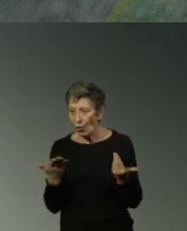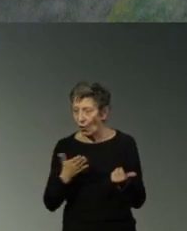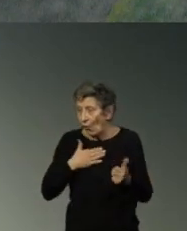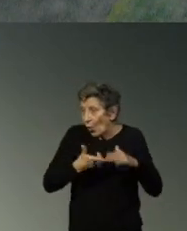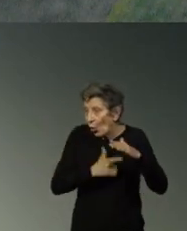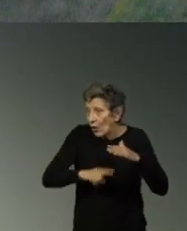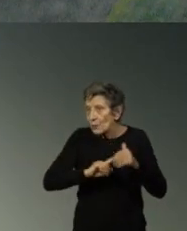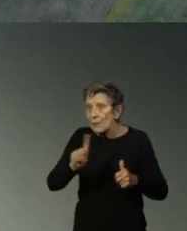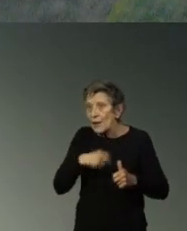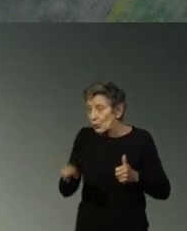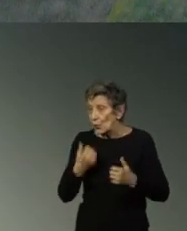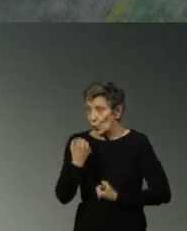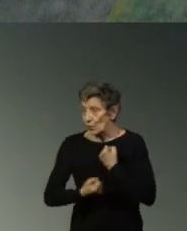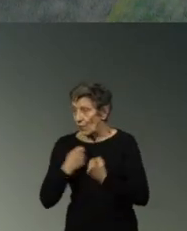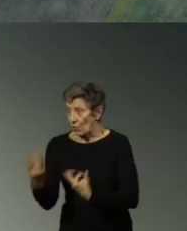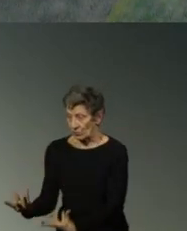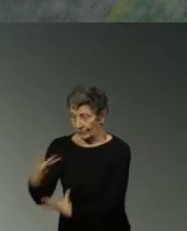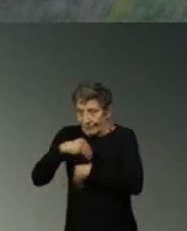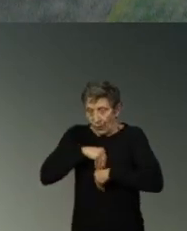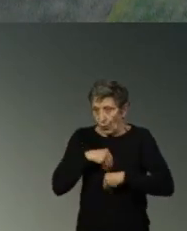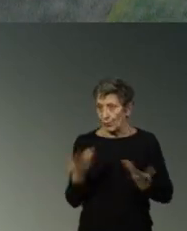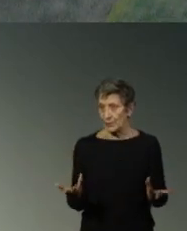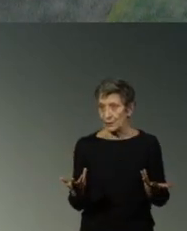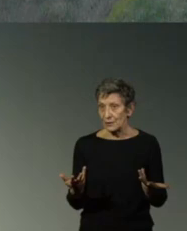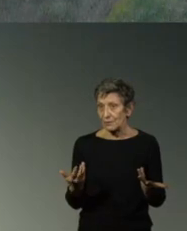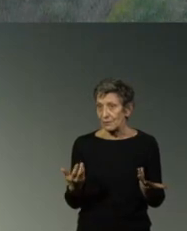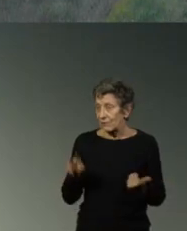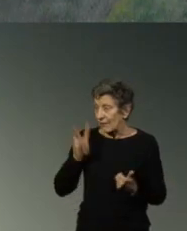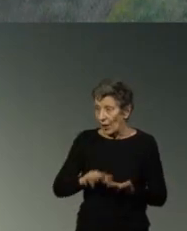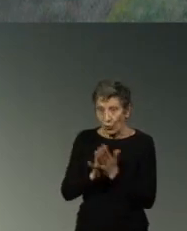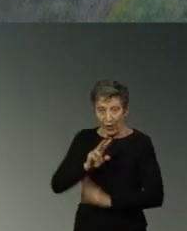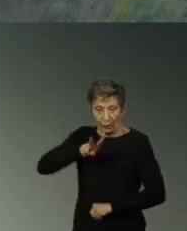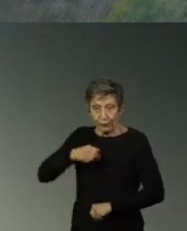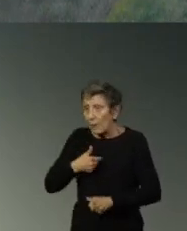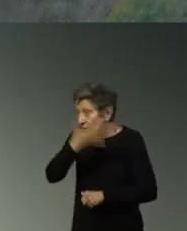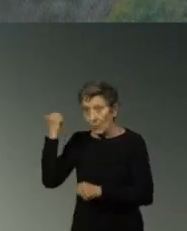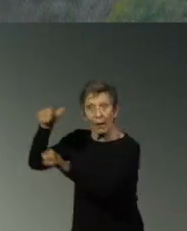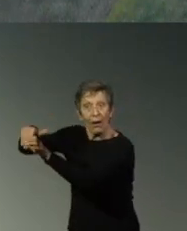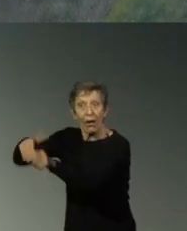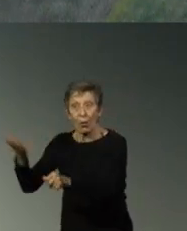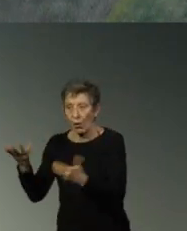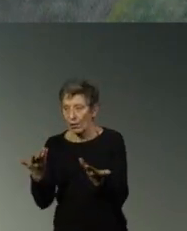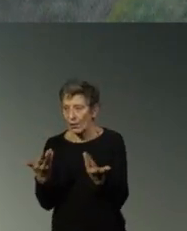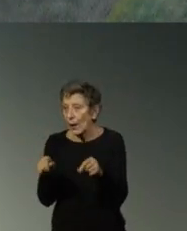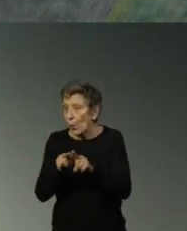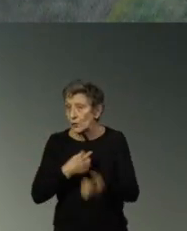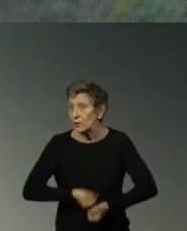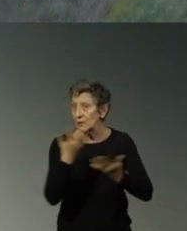on s'approprie forcément leur souffrance parce qu'on ne peut pas... On ne sait pas, déjà. Et puis, on sera toujours en deçà.